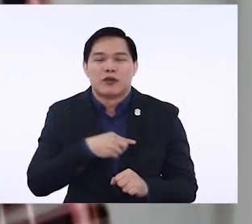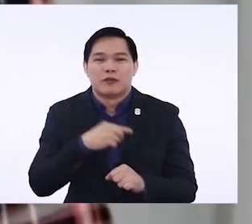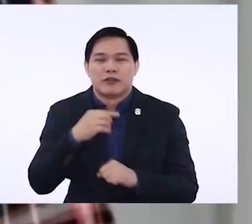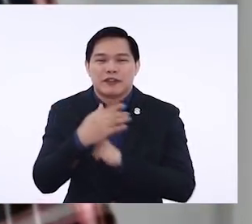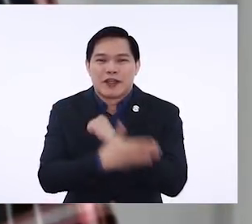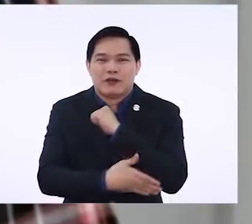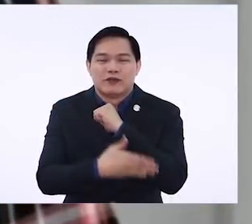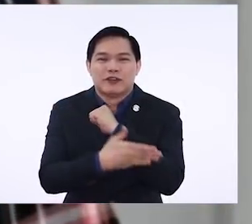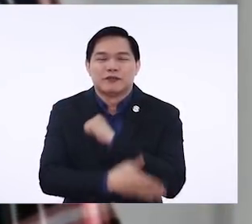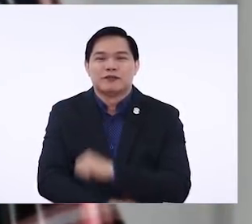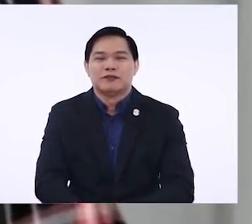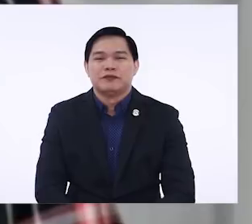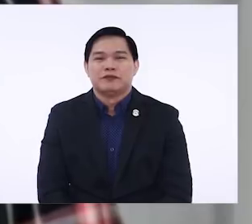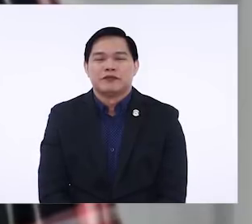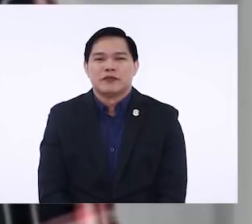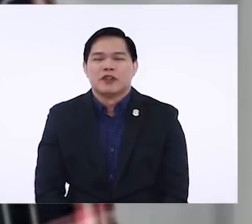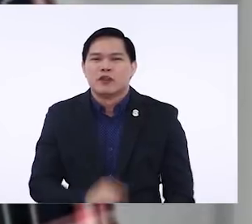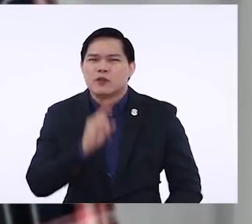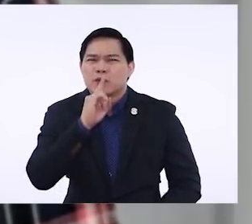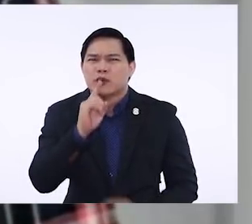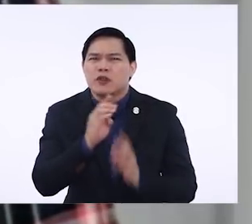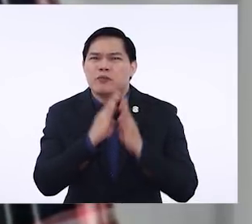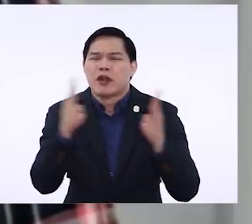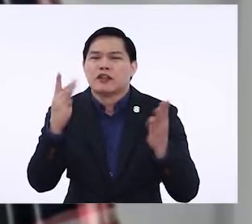Ito ay malaking tulong